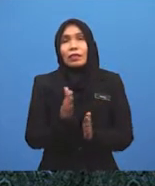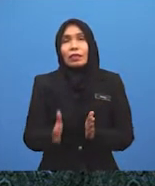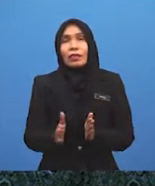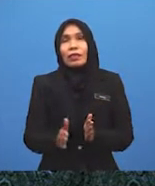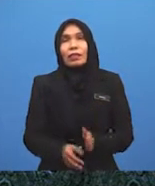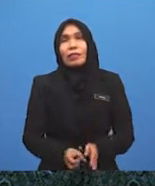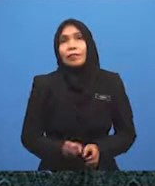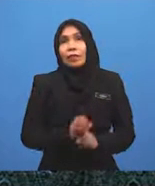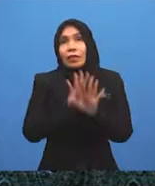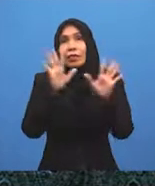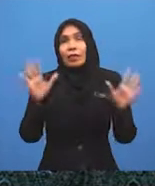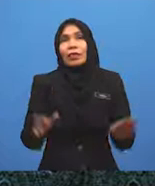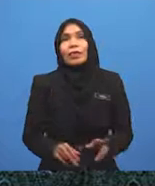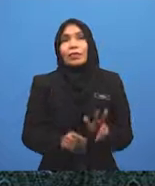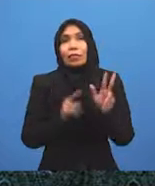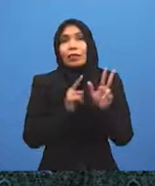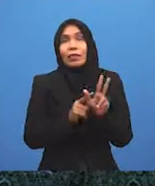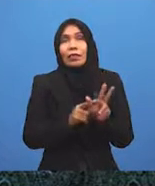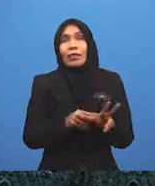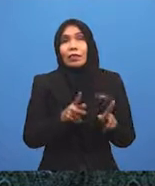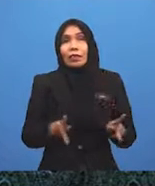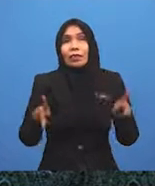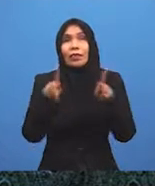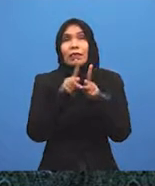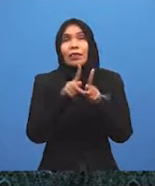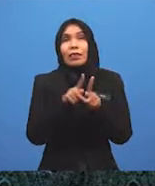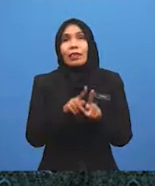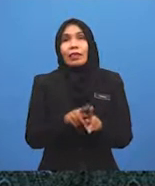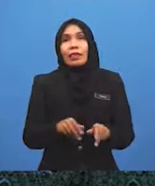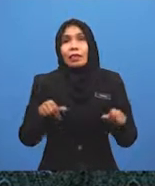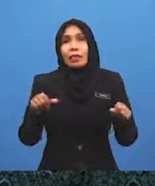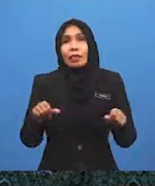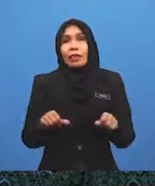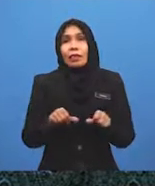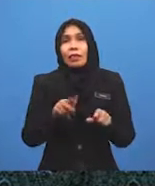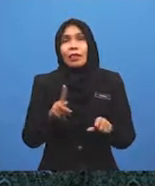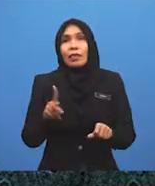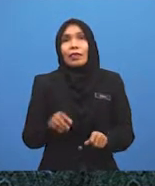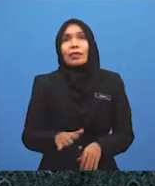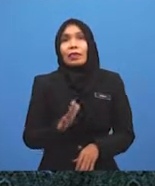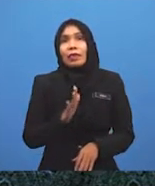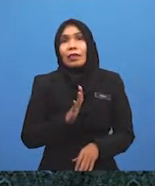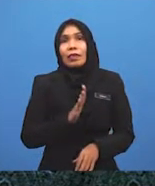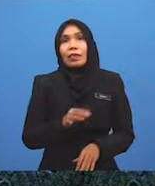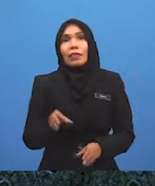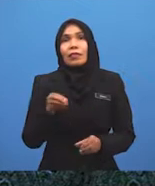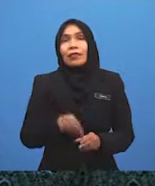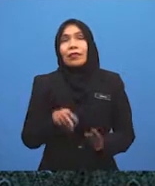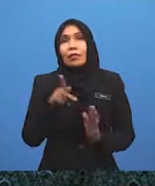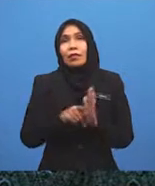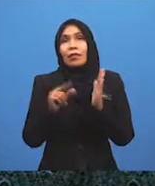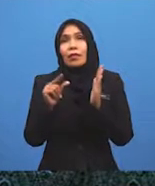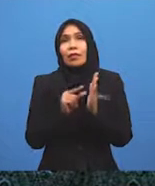menerangkan 3 kepentingan mengamalkan adab dalam pergaulan dengan jiran, menyatakan